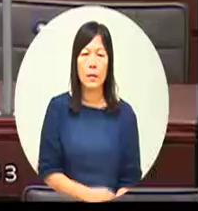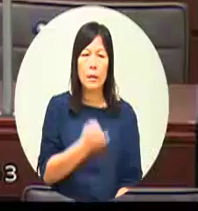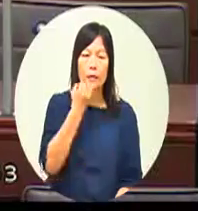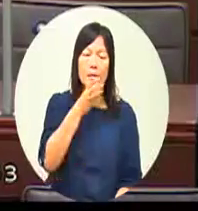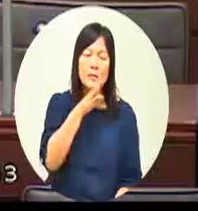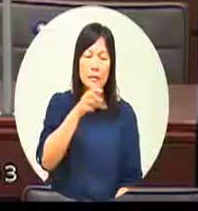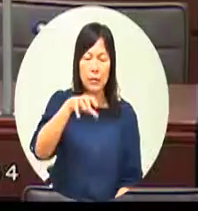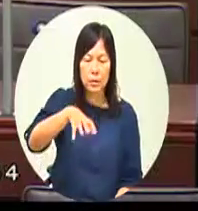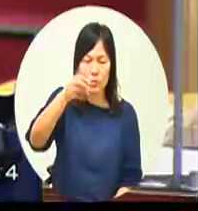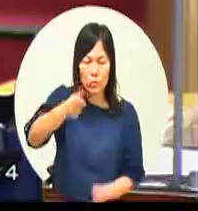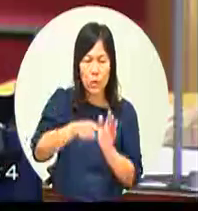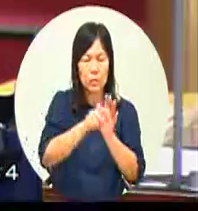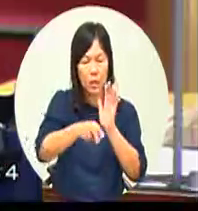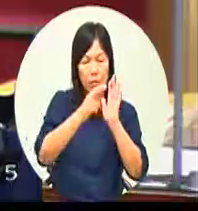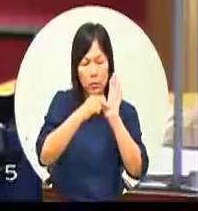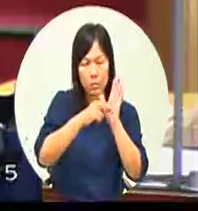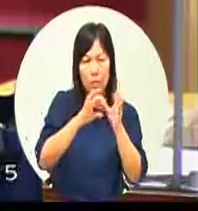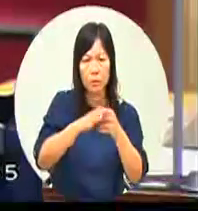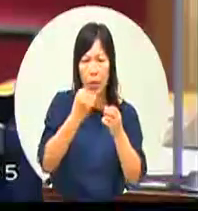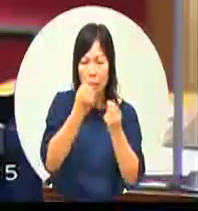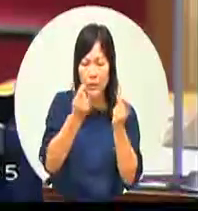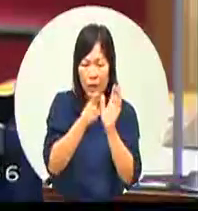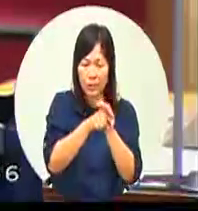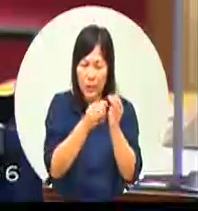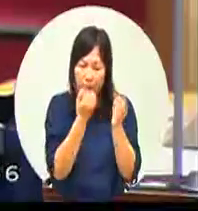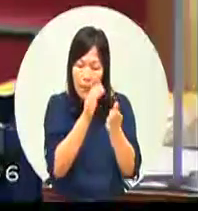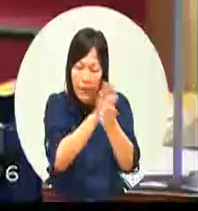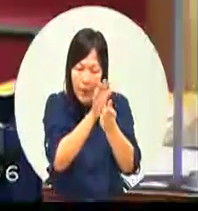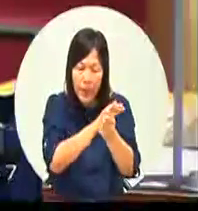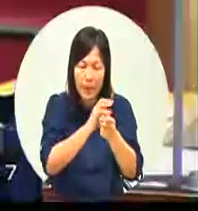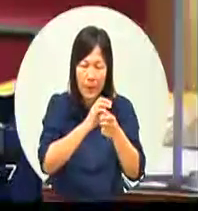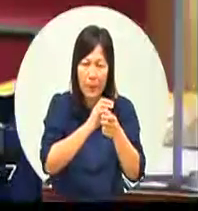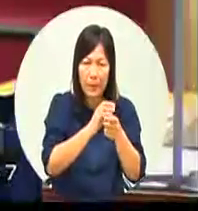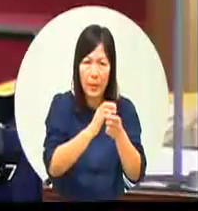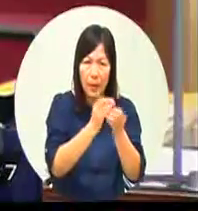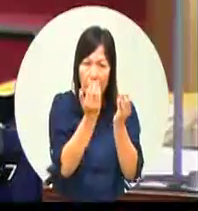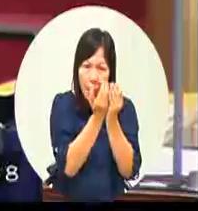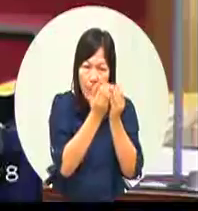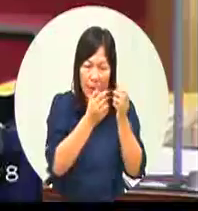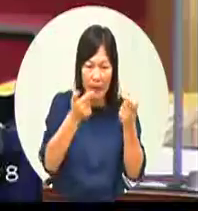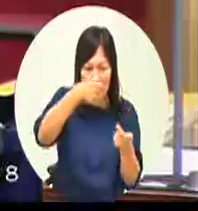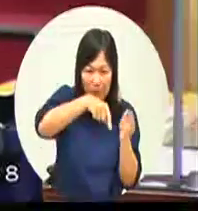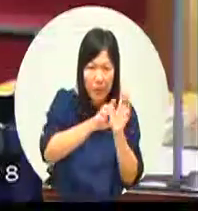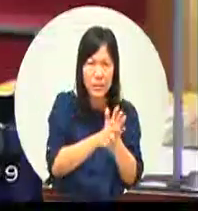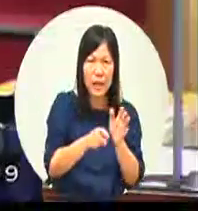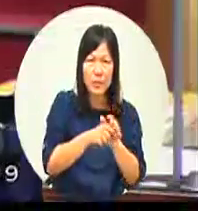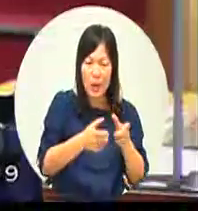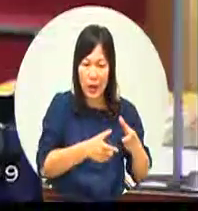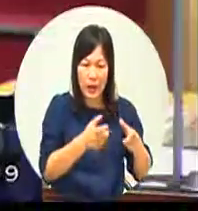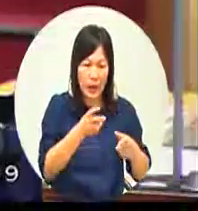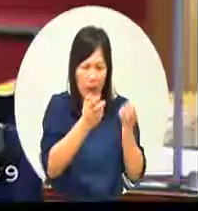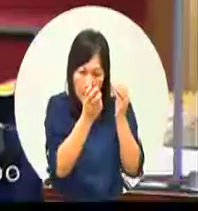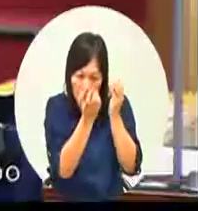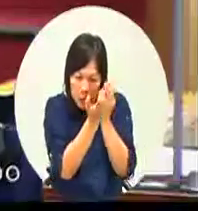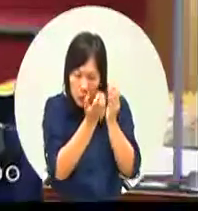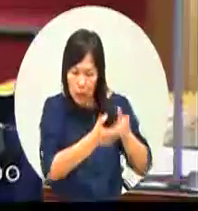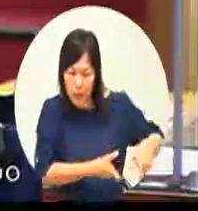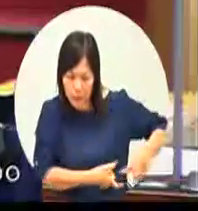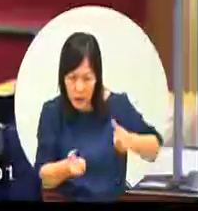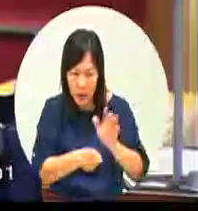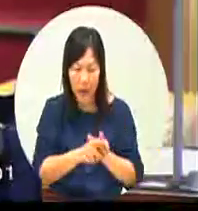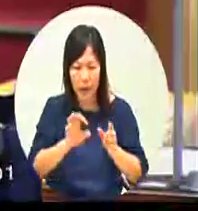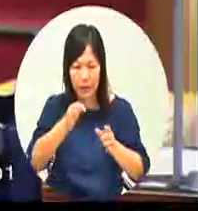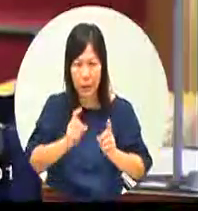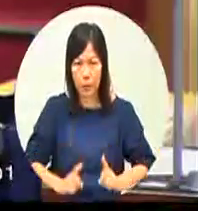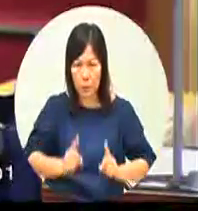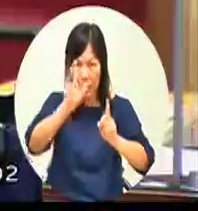你这样讲意思就是说有我们包庇他的，我们因为包庇他的混杂跟偷盗，所以我们调高，也就是说我们调高，但